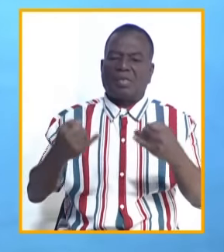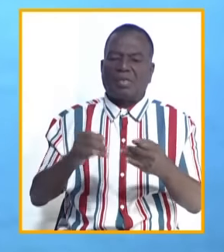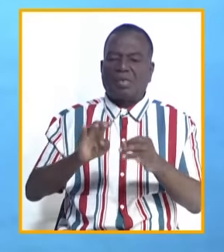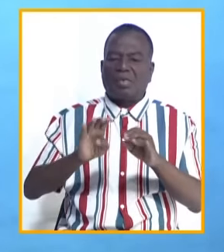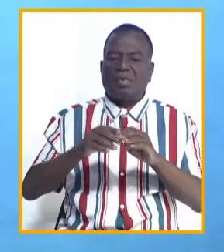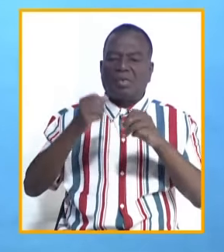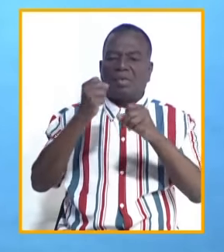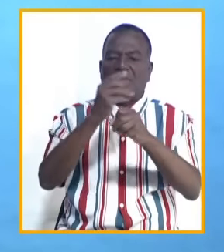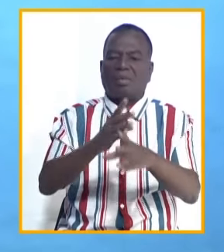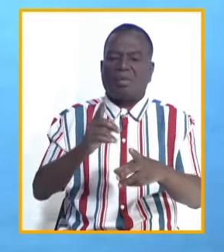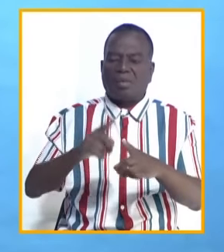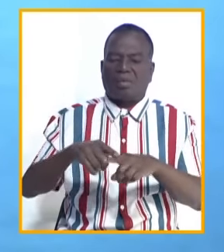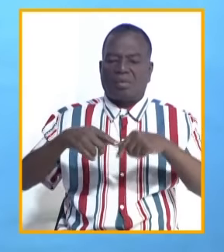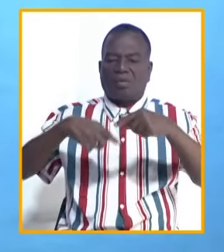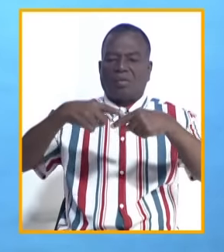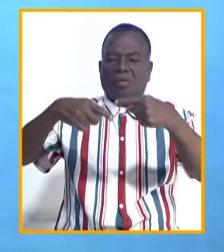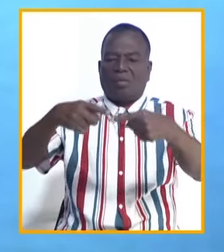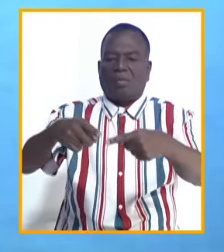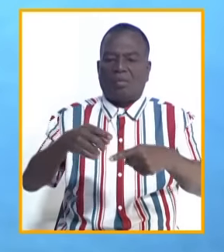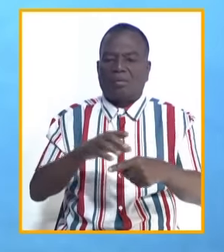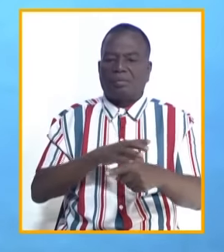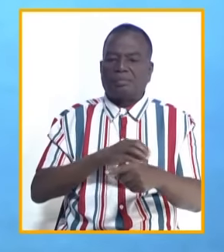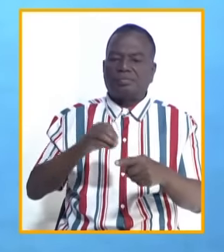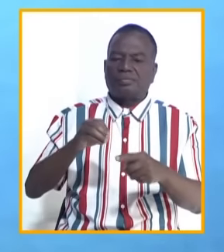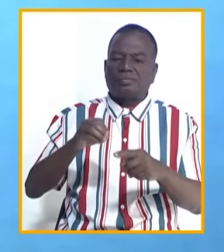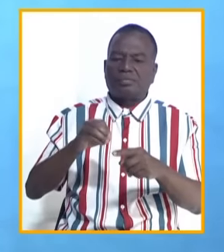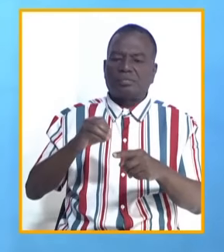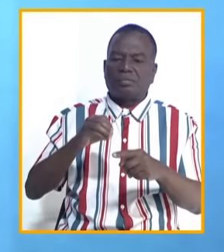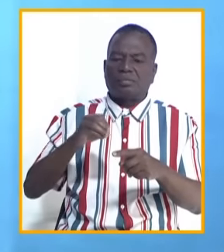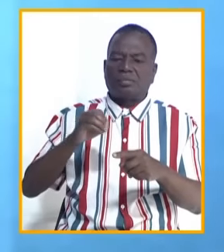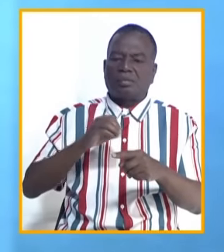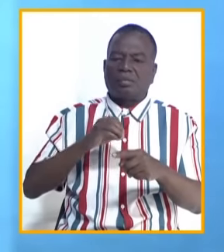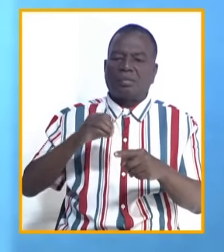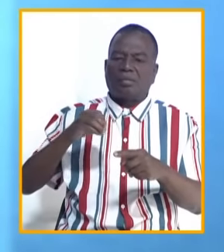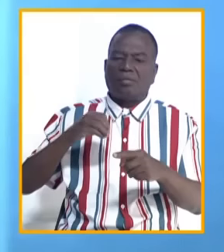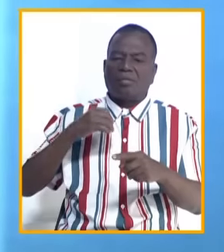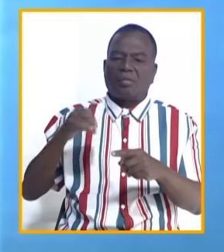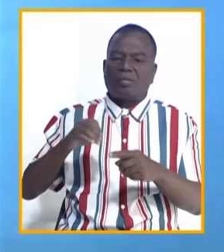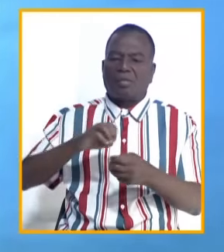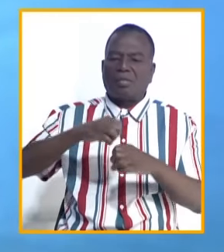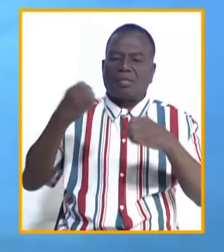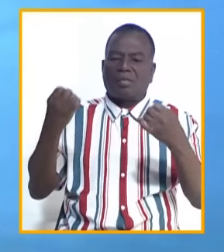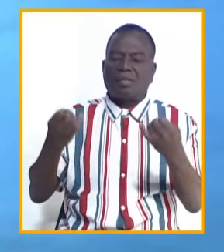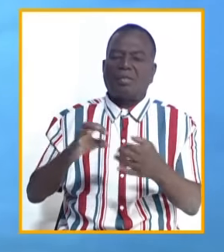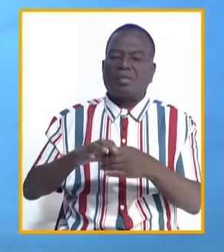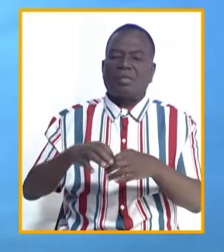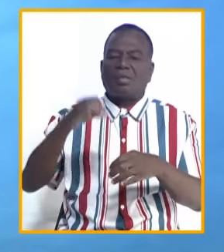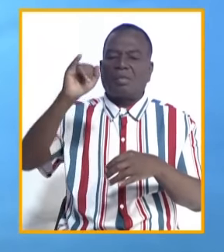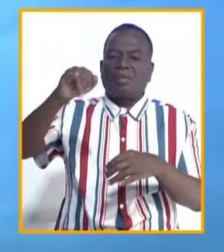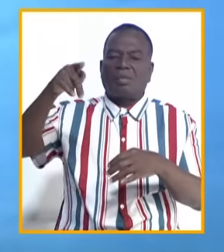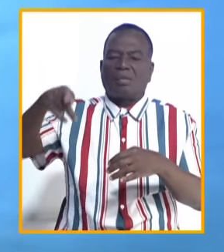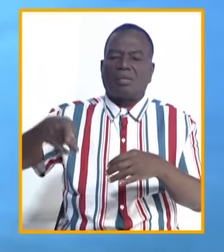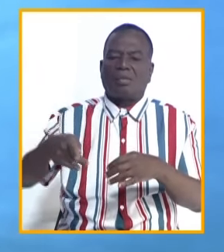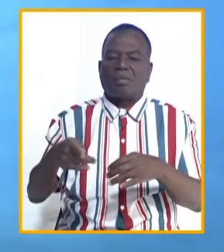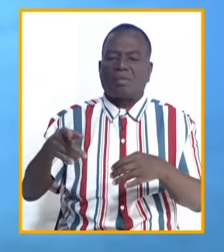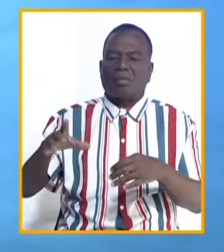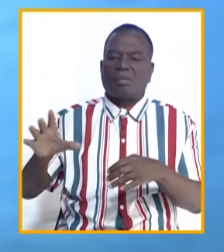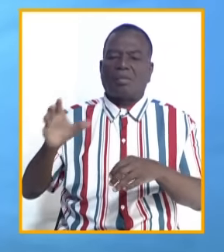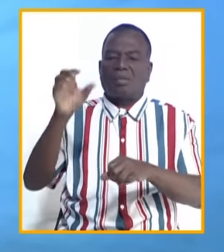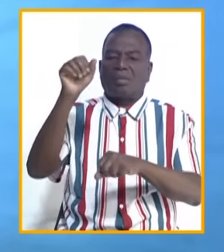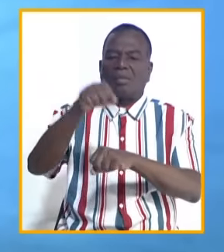match très ouvert, surtout que les deux équipes ont besoin absolument de gagner pour se relancer. Quand on regarde l'historique des confrontations directes entre les deux là, eh bien la